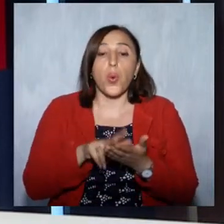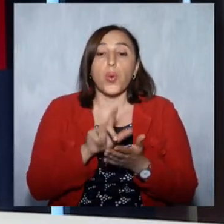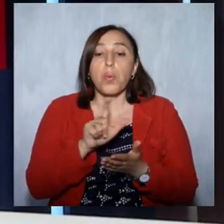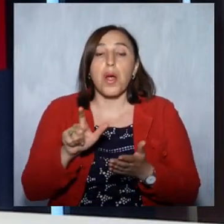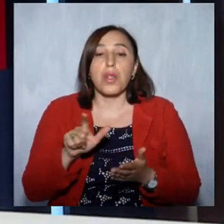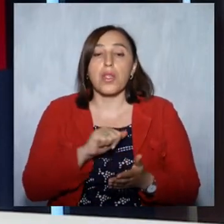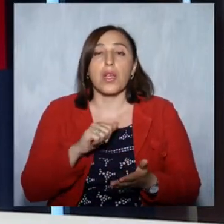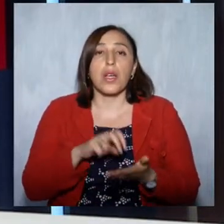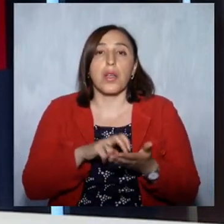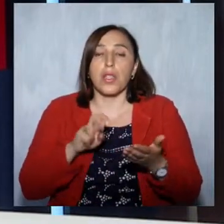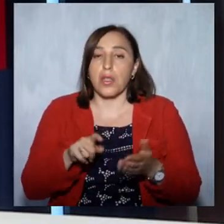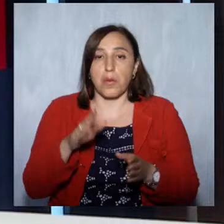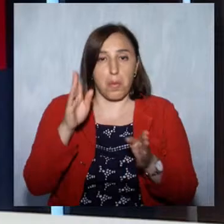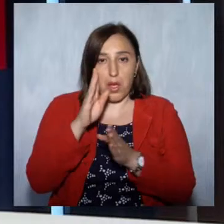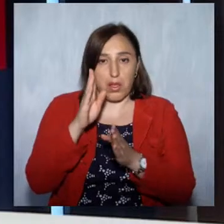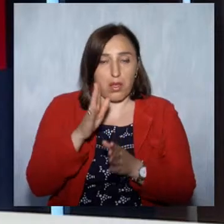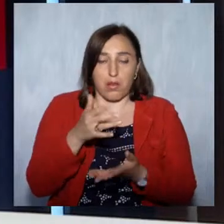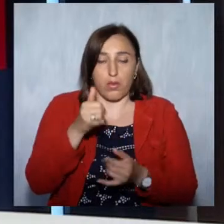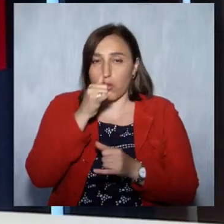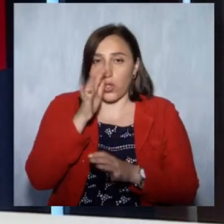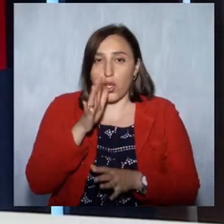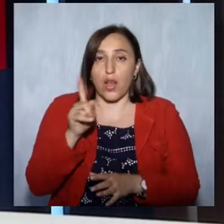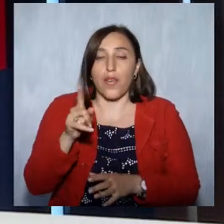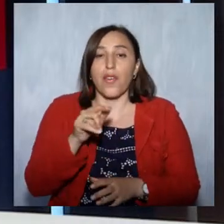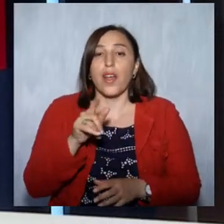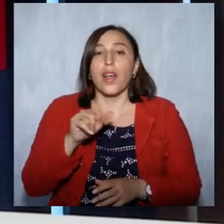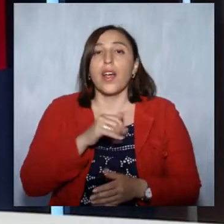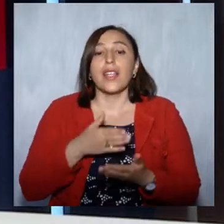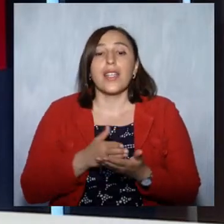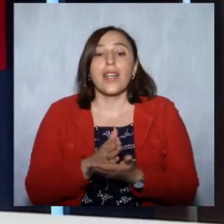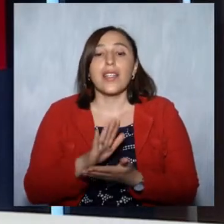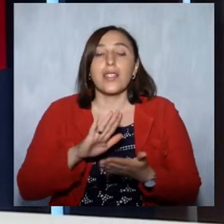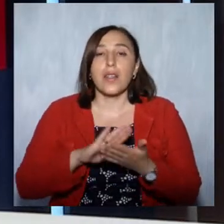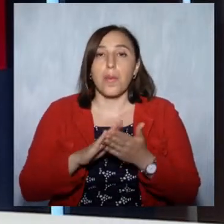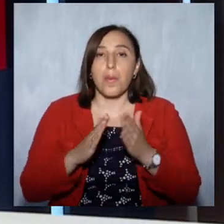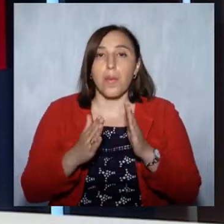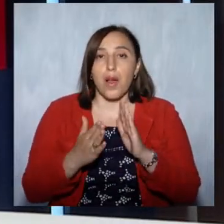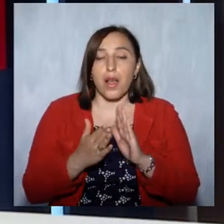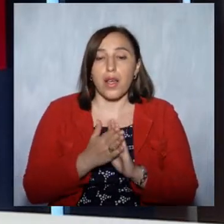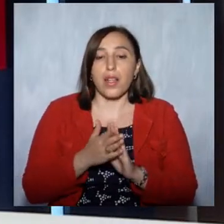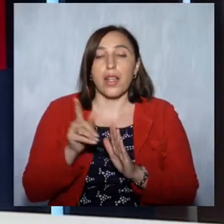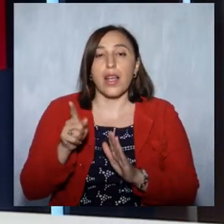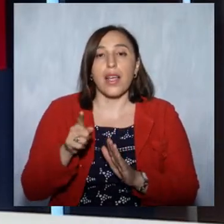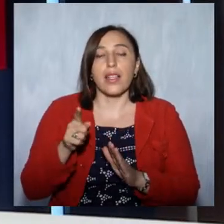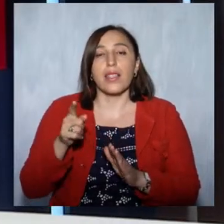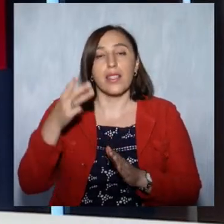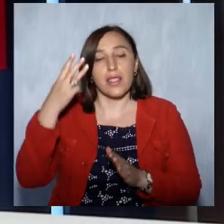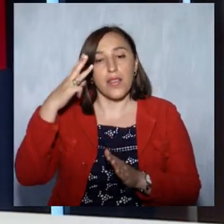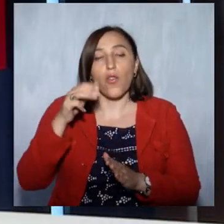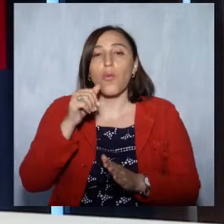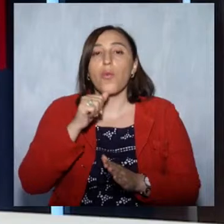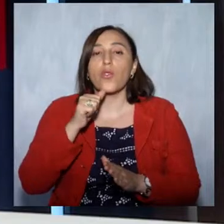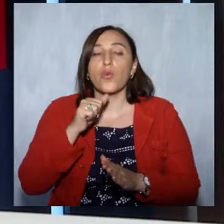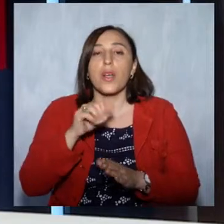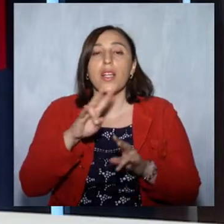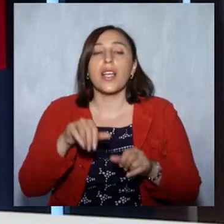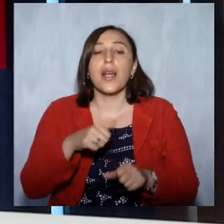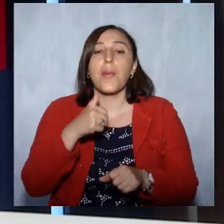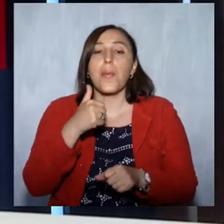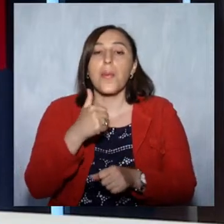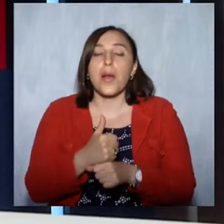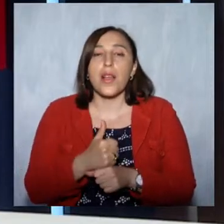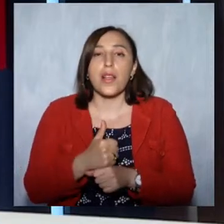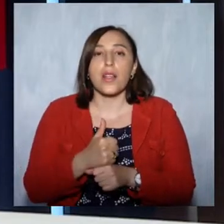հրաժարականը պատահական չի կարող լինել, և իշխող քաղաքացիական պայմանագիրը այդ կերպ ցանկանում է ազատվել վարչապետ Փաշինյանի